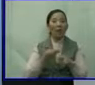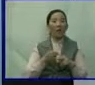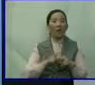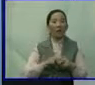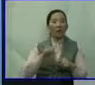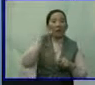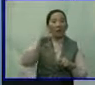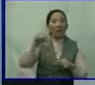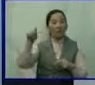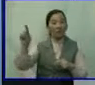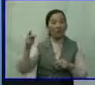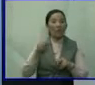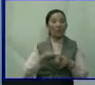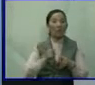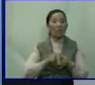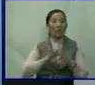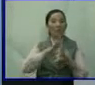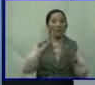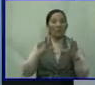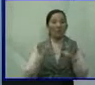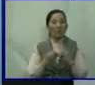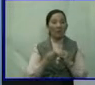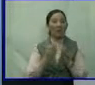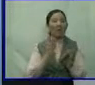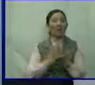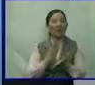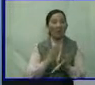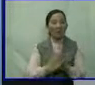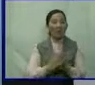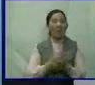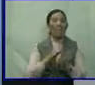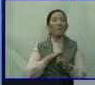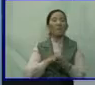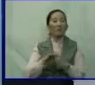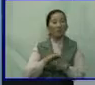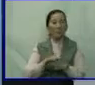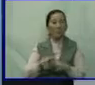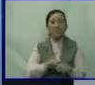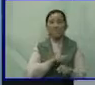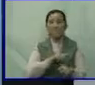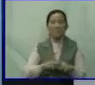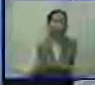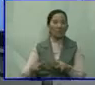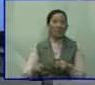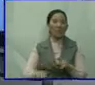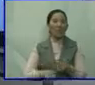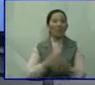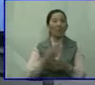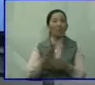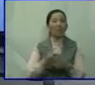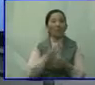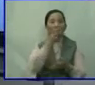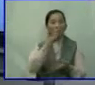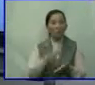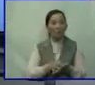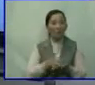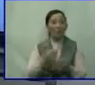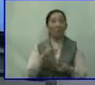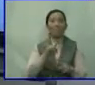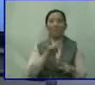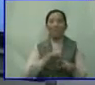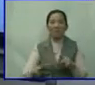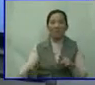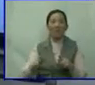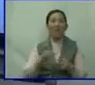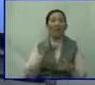Графическое представление данных, позволяющее ее быстро оценить. Обратите внимание на это,